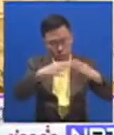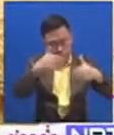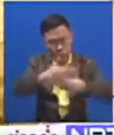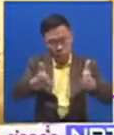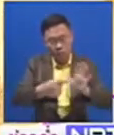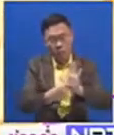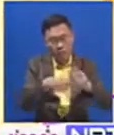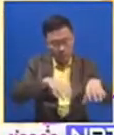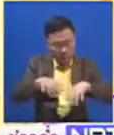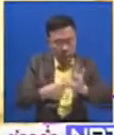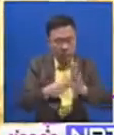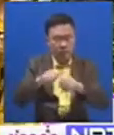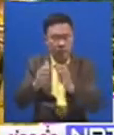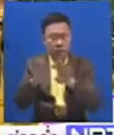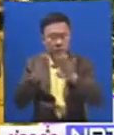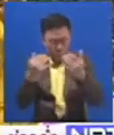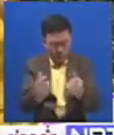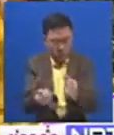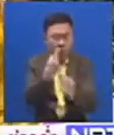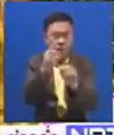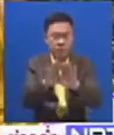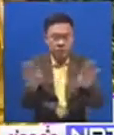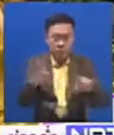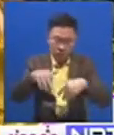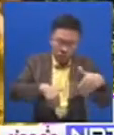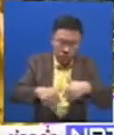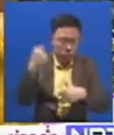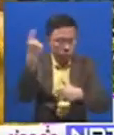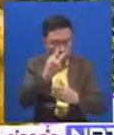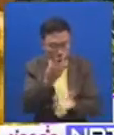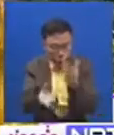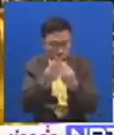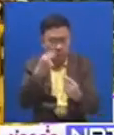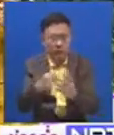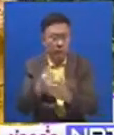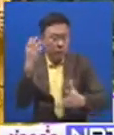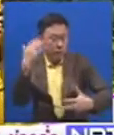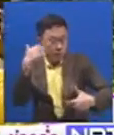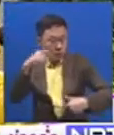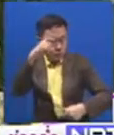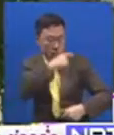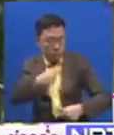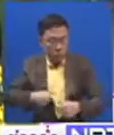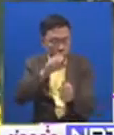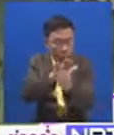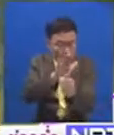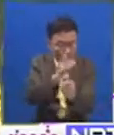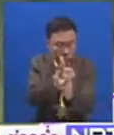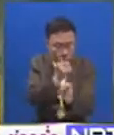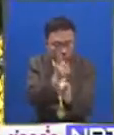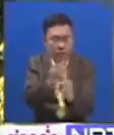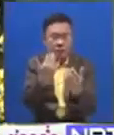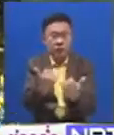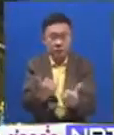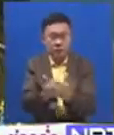ชนและนักท่องเที่ยวเข้าชมตั้งแต่วันนี้เป็นต้นไปลิงแสมทรงเลี้ยงคุณสมศักดิ์และคุณสมศรีพระบาท